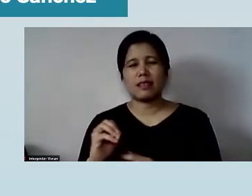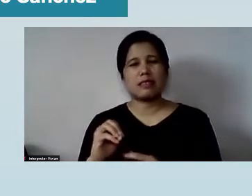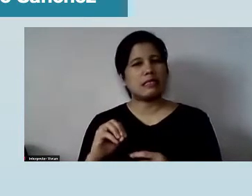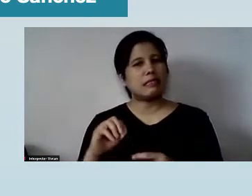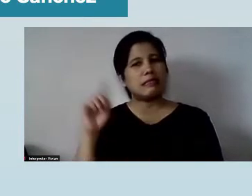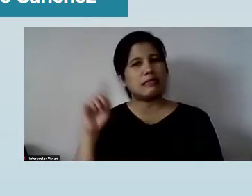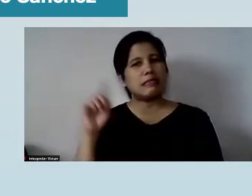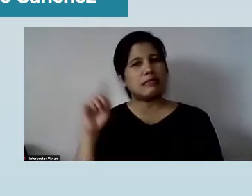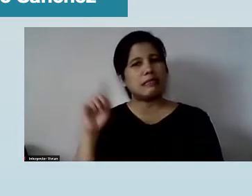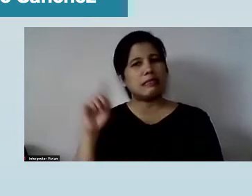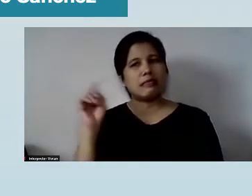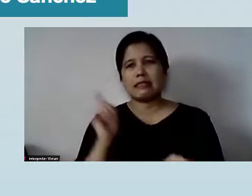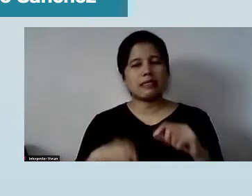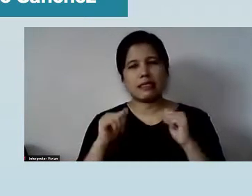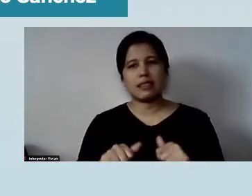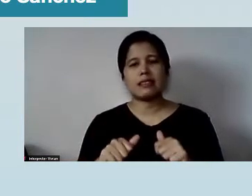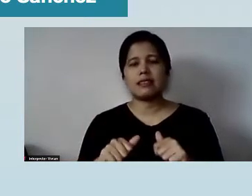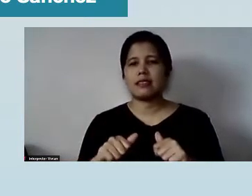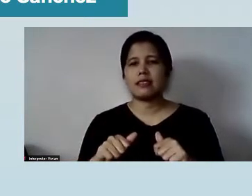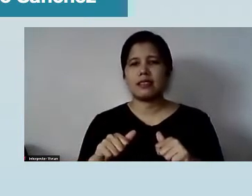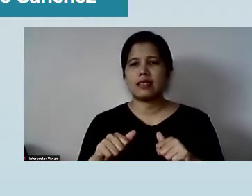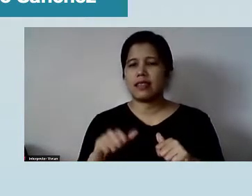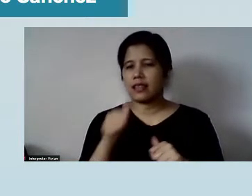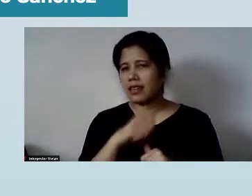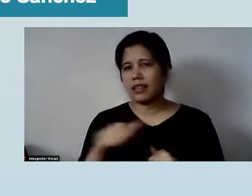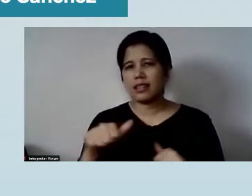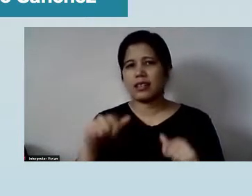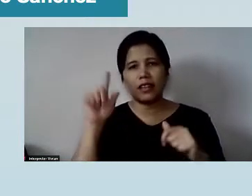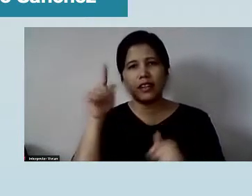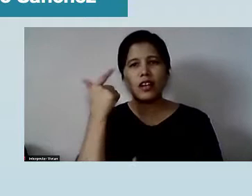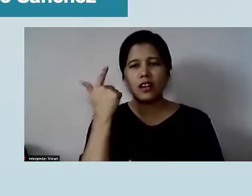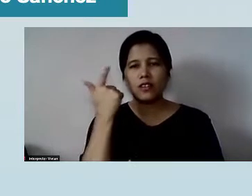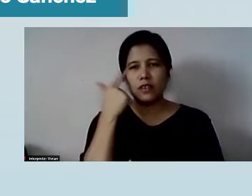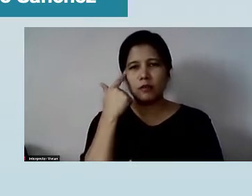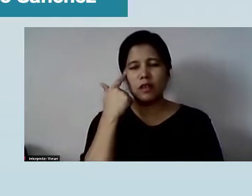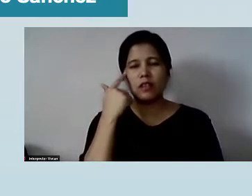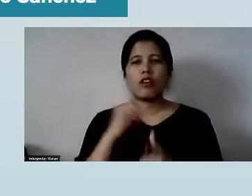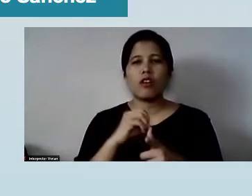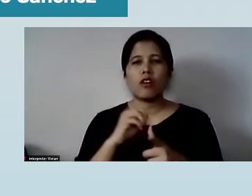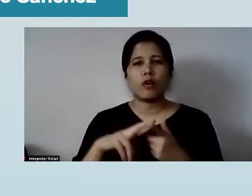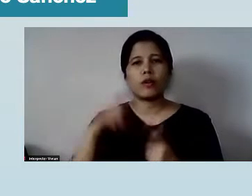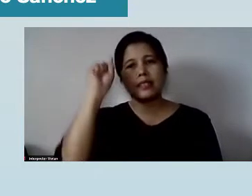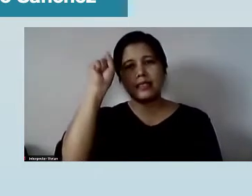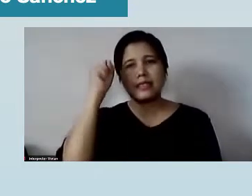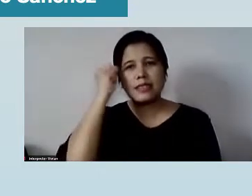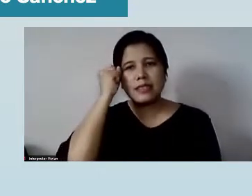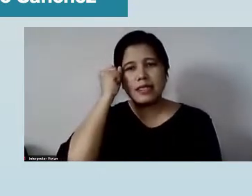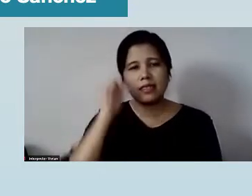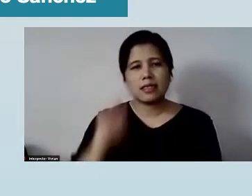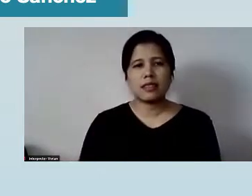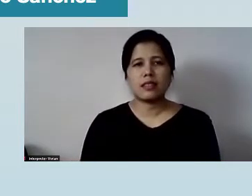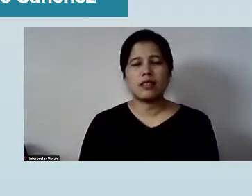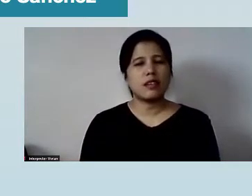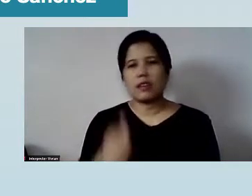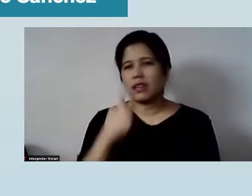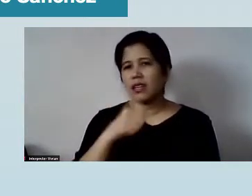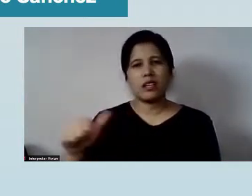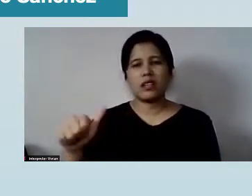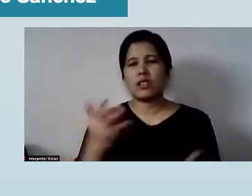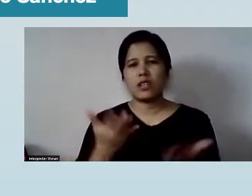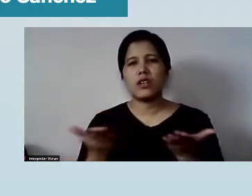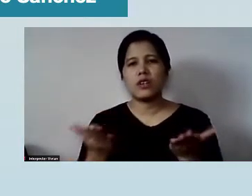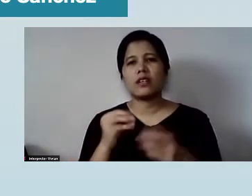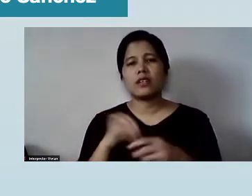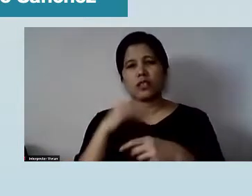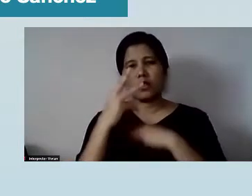ng any governmental or states. anywhere in the world. Kasi sa Japan nga